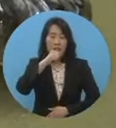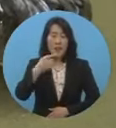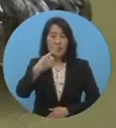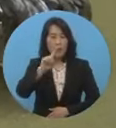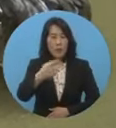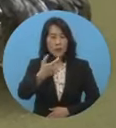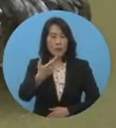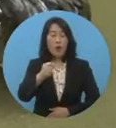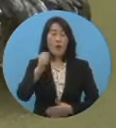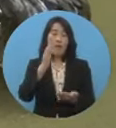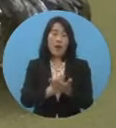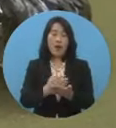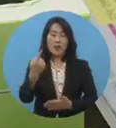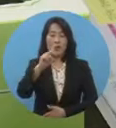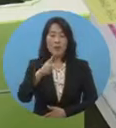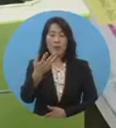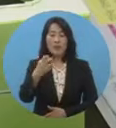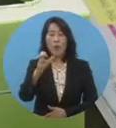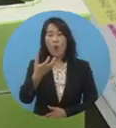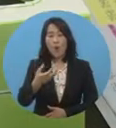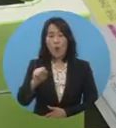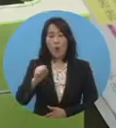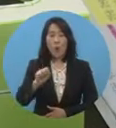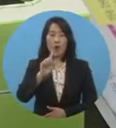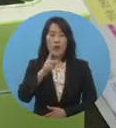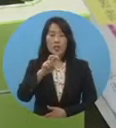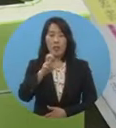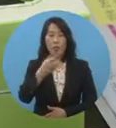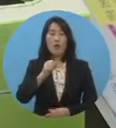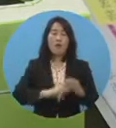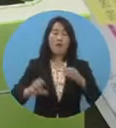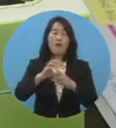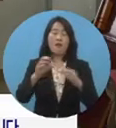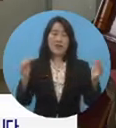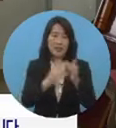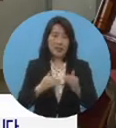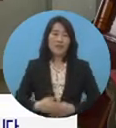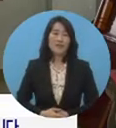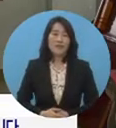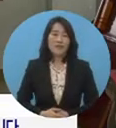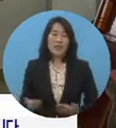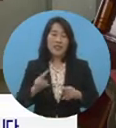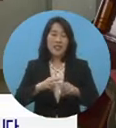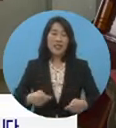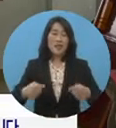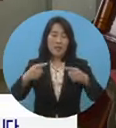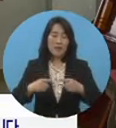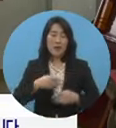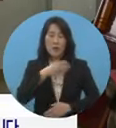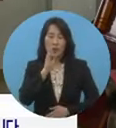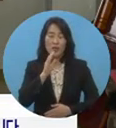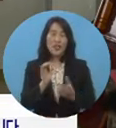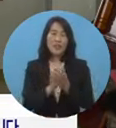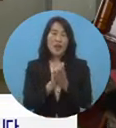1160 억 원에서 찬이 185억 원으로 125억 원을 올렸습니다 일자리 사업에 참여 하신 어르신들은